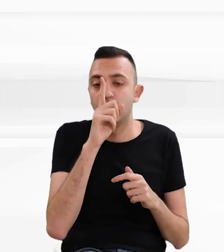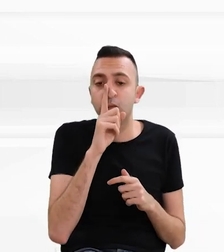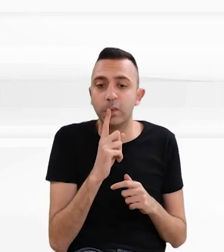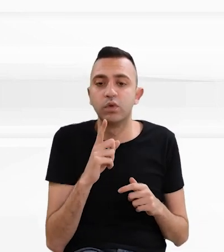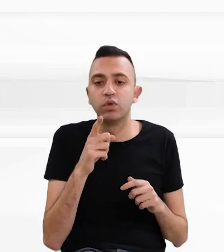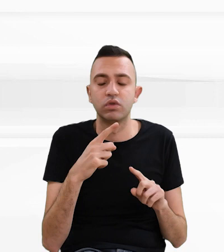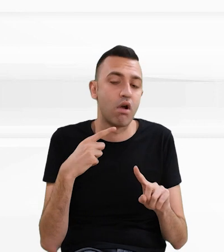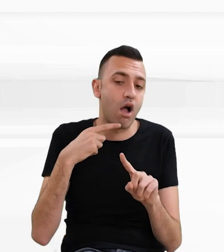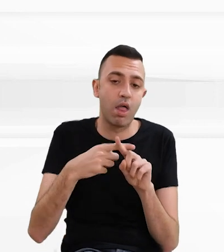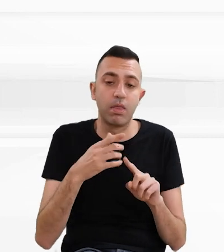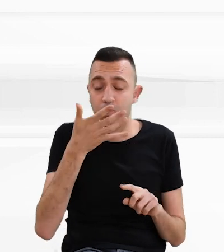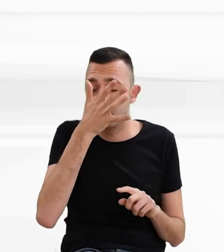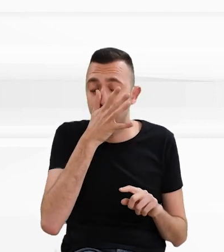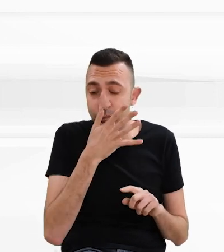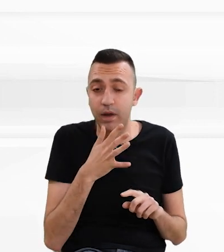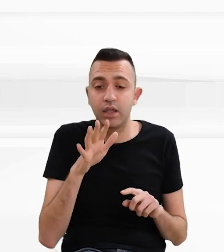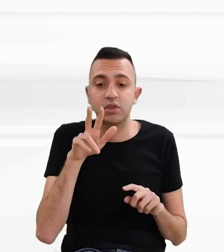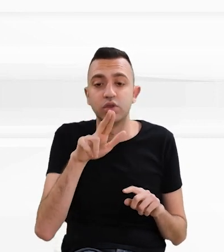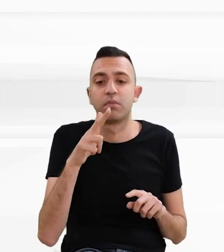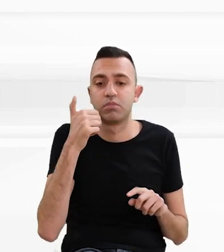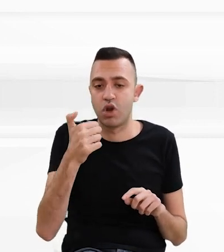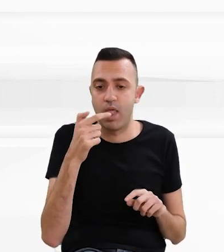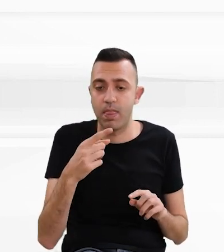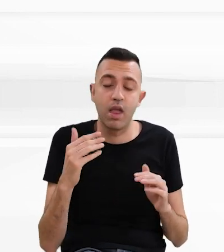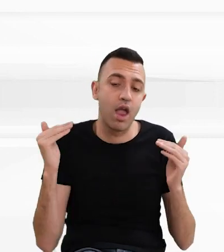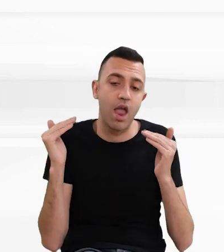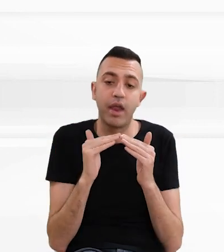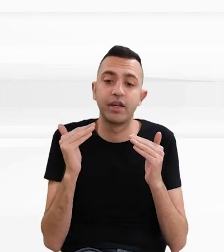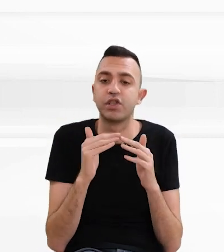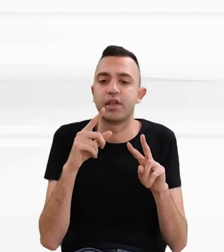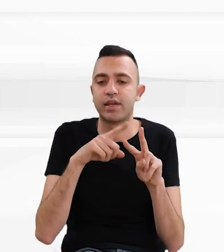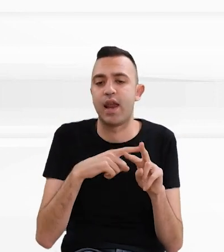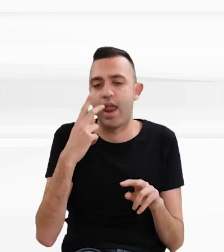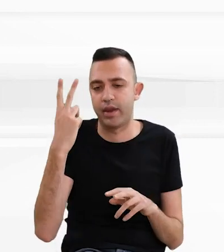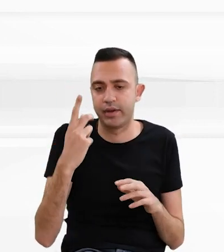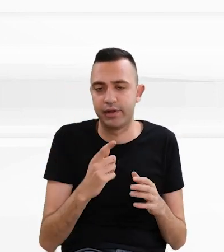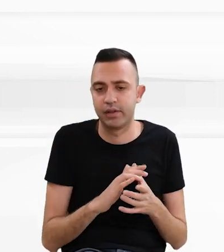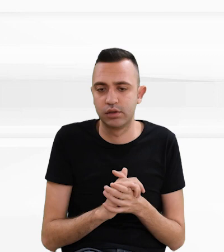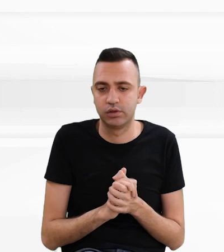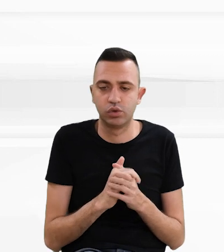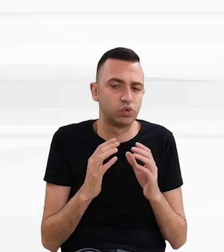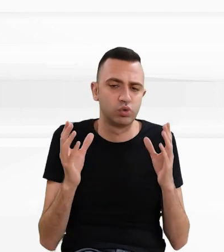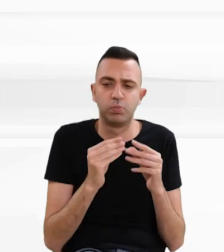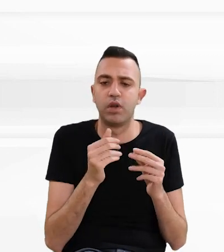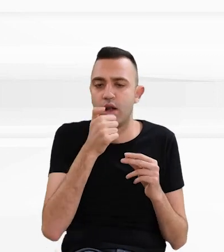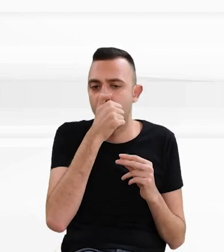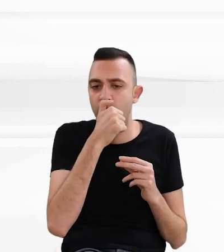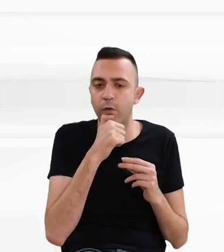yüz artı 576 eşit olmalı yeğenin karesine toplarsak